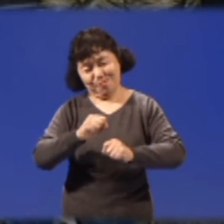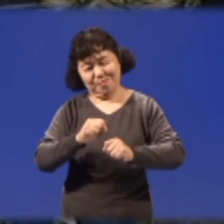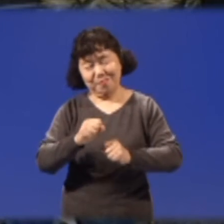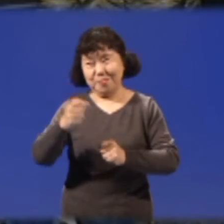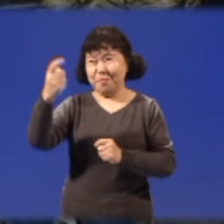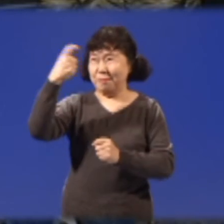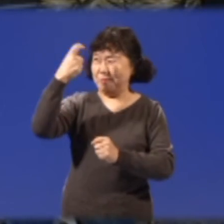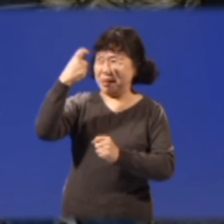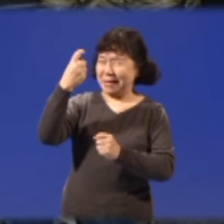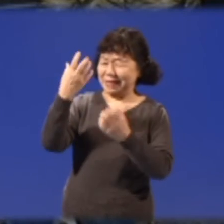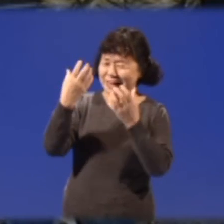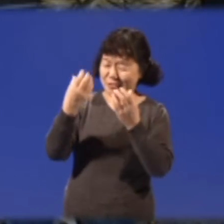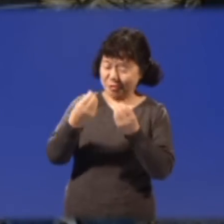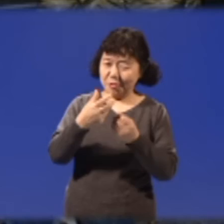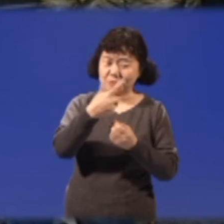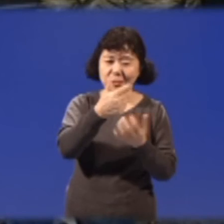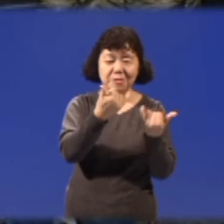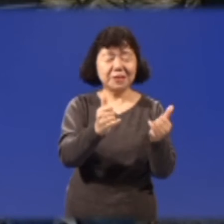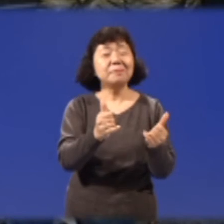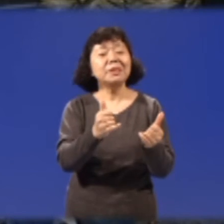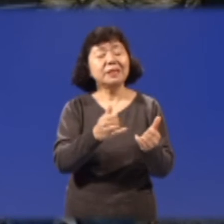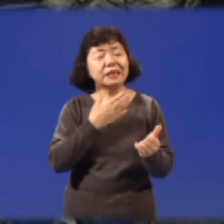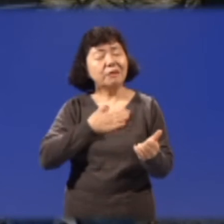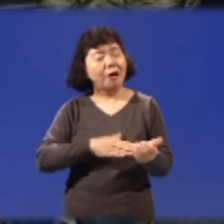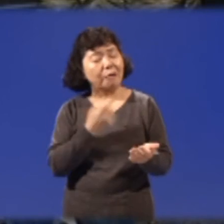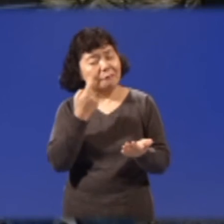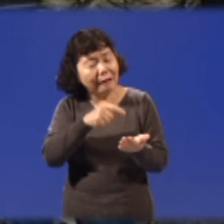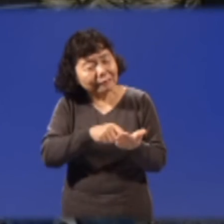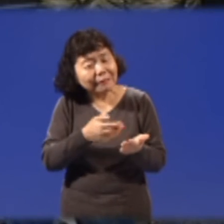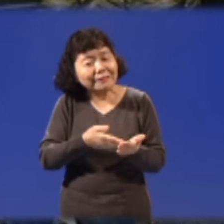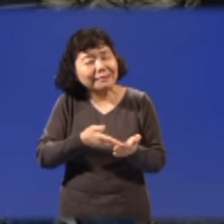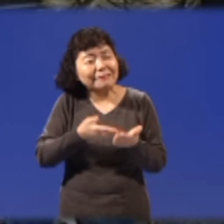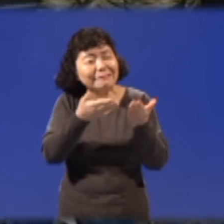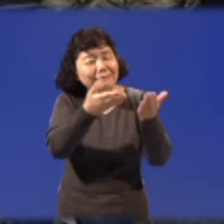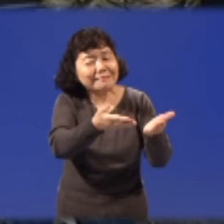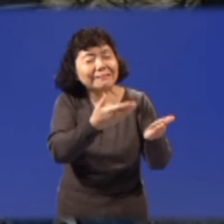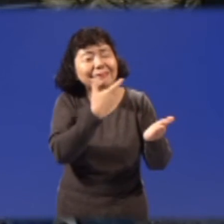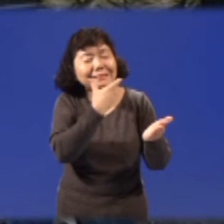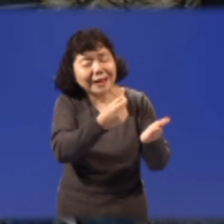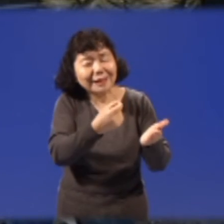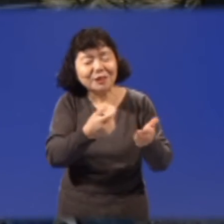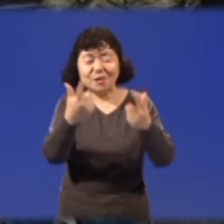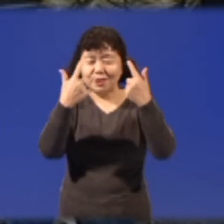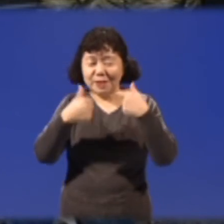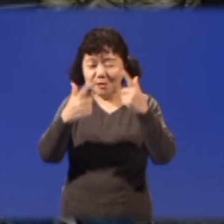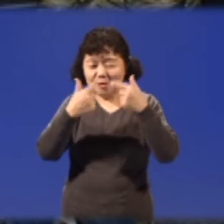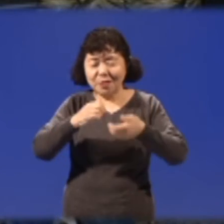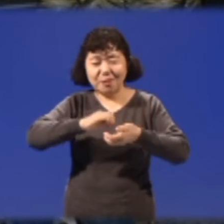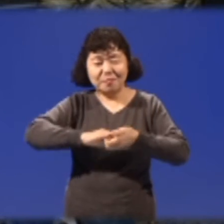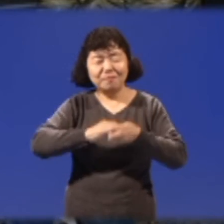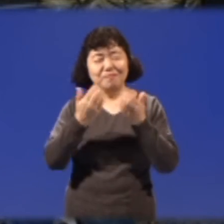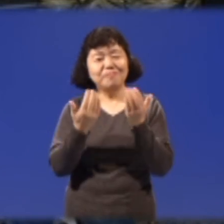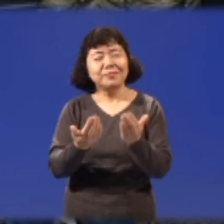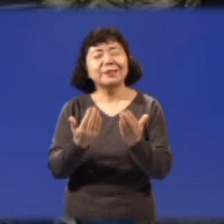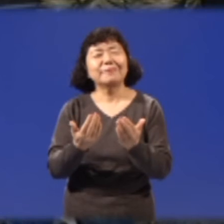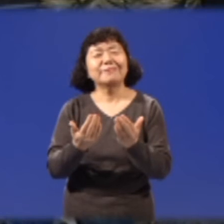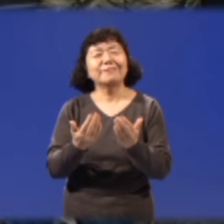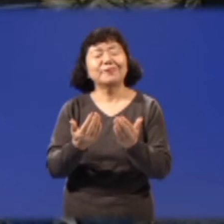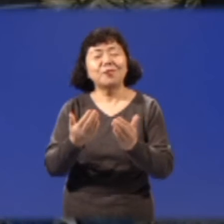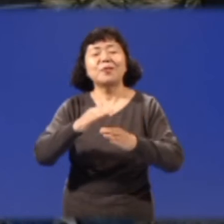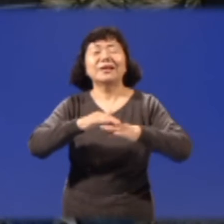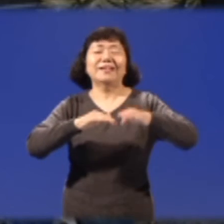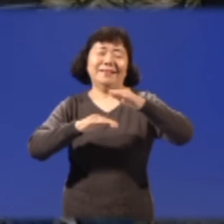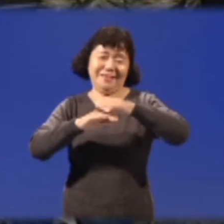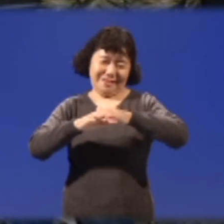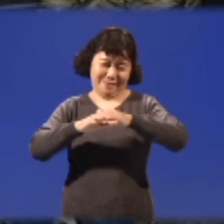学んだことを市民に分かりやすく伝えたいと、普段から定例会を開いて勉強している天文ボランティアの皆さ